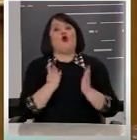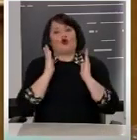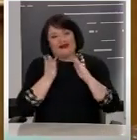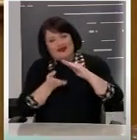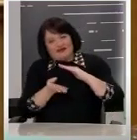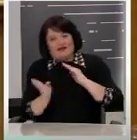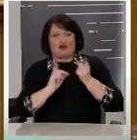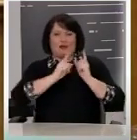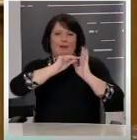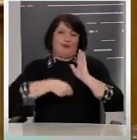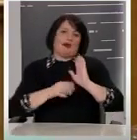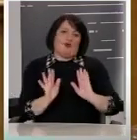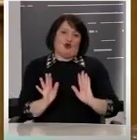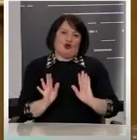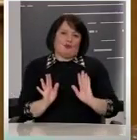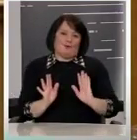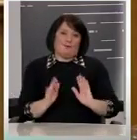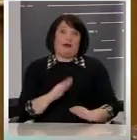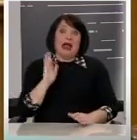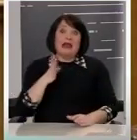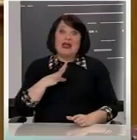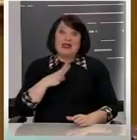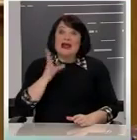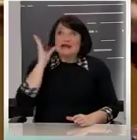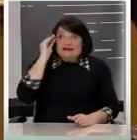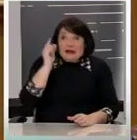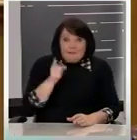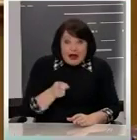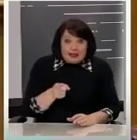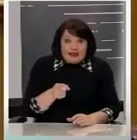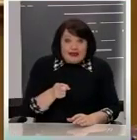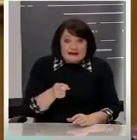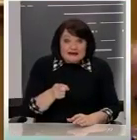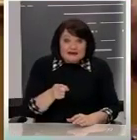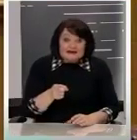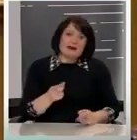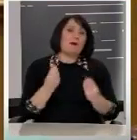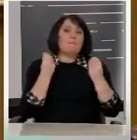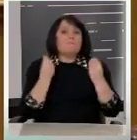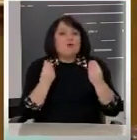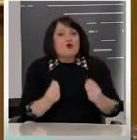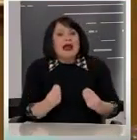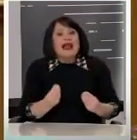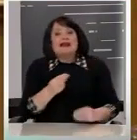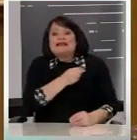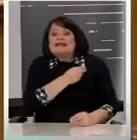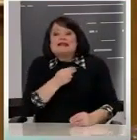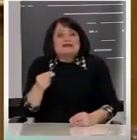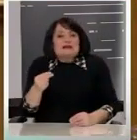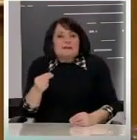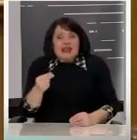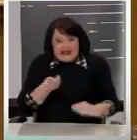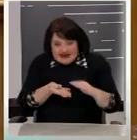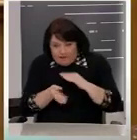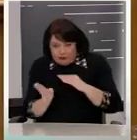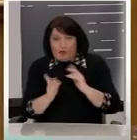από τα μνημόνια. Και αν θέλετε να ξέρετε τον καλύτερο ορισμό τι σημαίνει να βγούμε